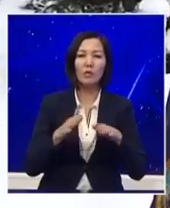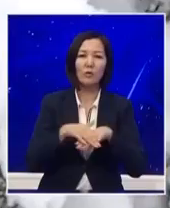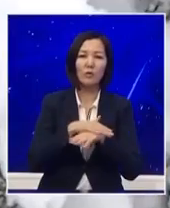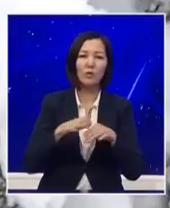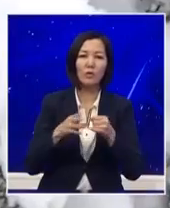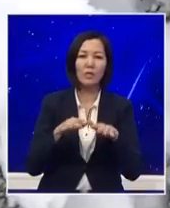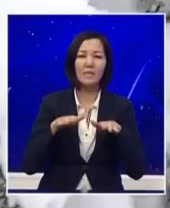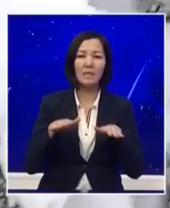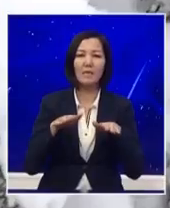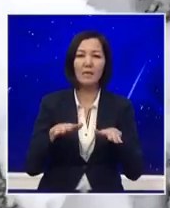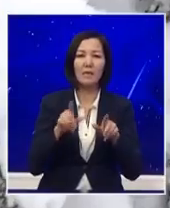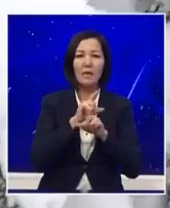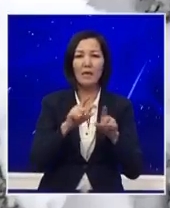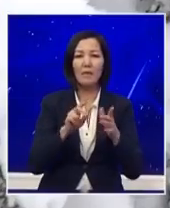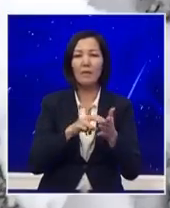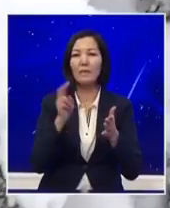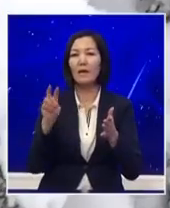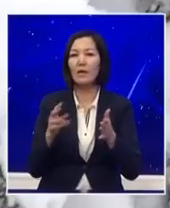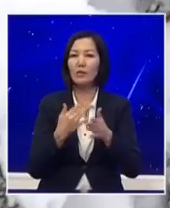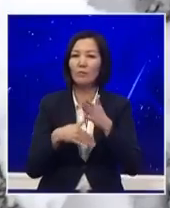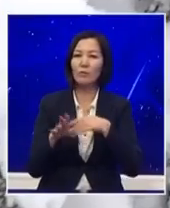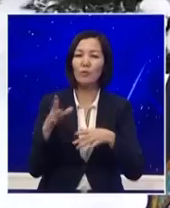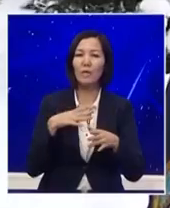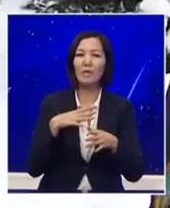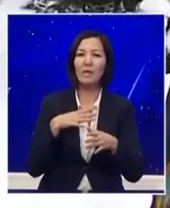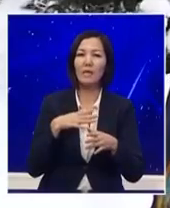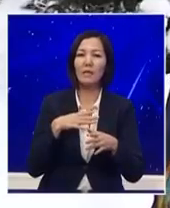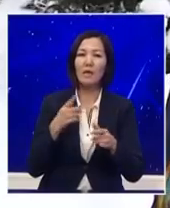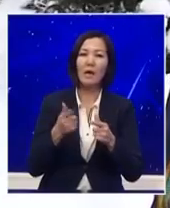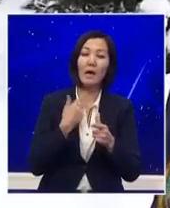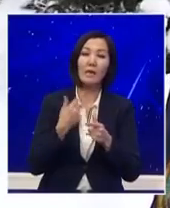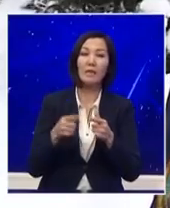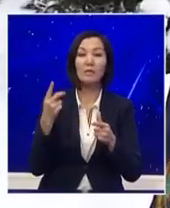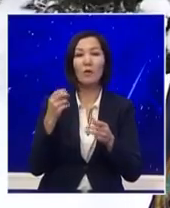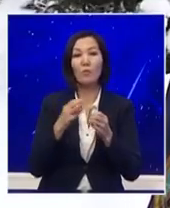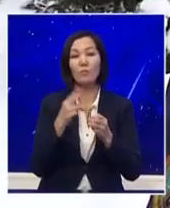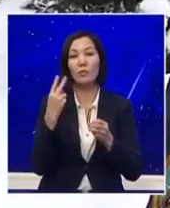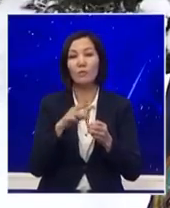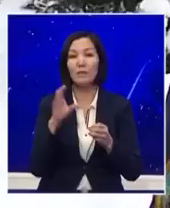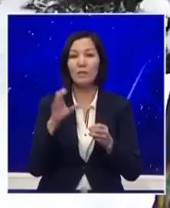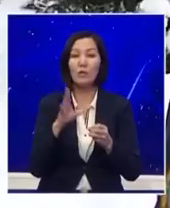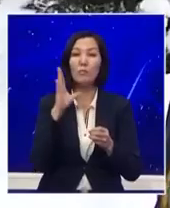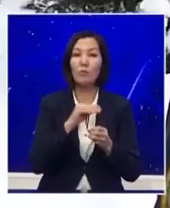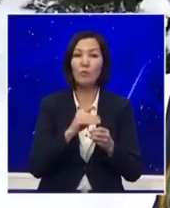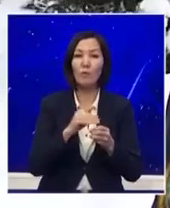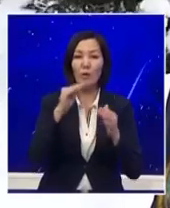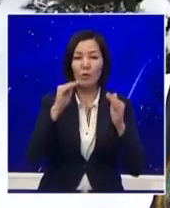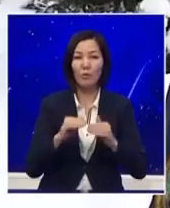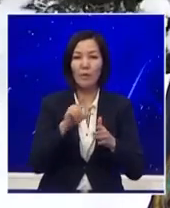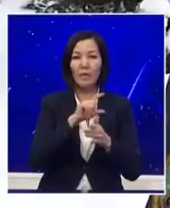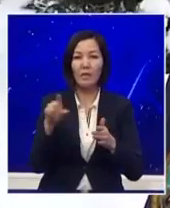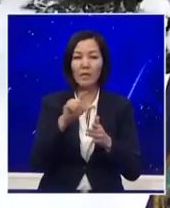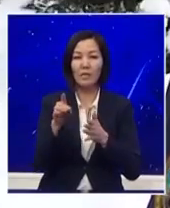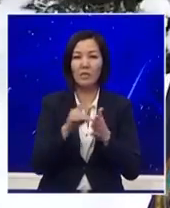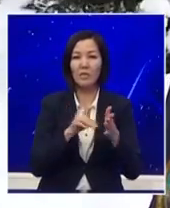жер сілкінген жағдайда ғимаратты босатуды сұрайды. Кейде бірінші соққы мен екіншісінің аралығы 15-20 секунды құрайды. Сондықтан төменгі этаждарда болсаңыз,